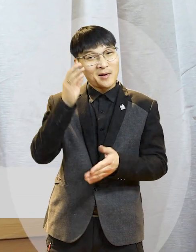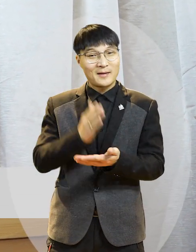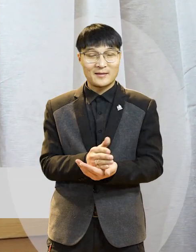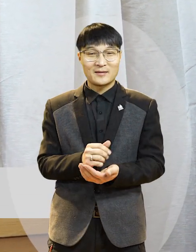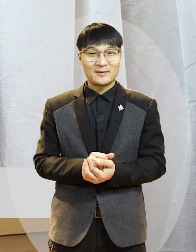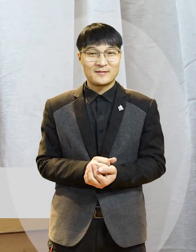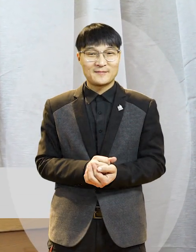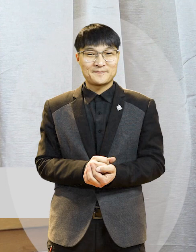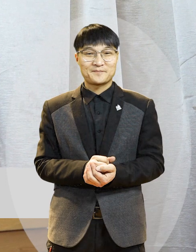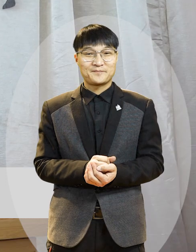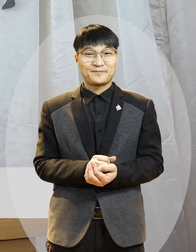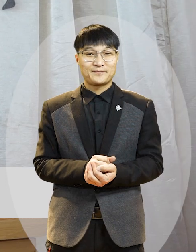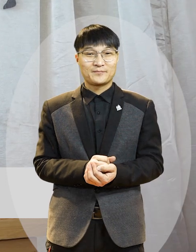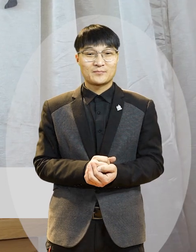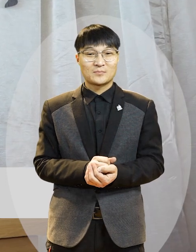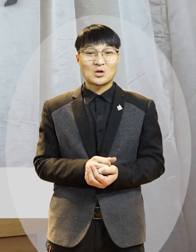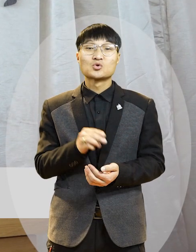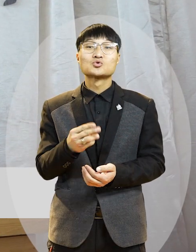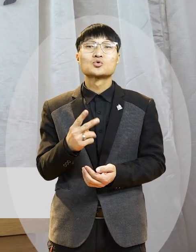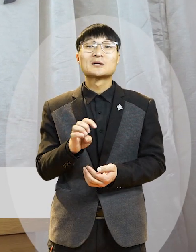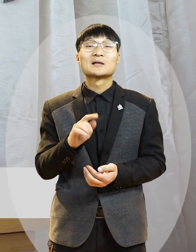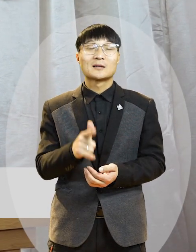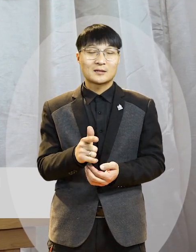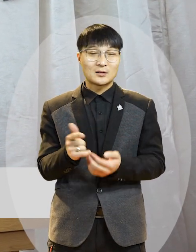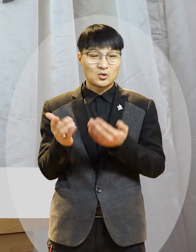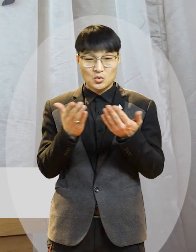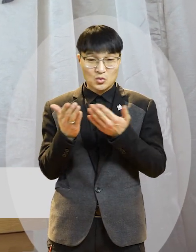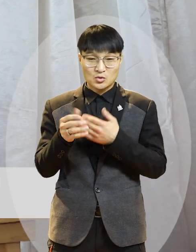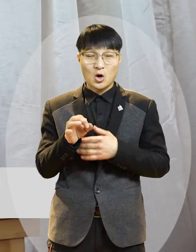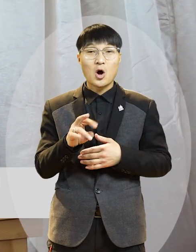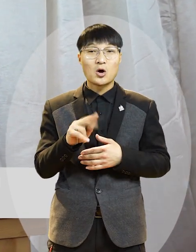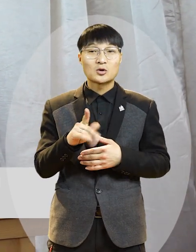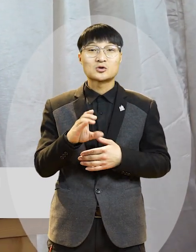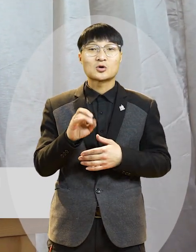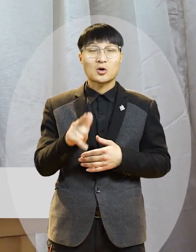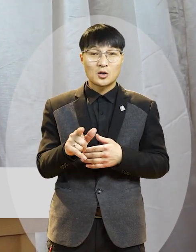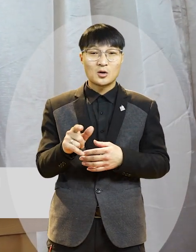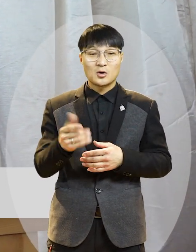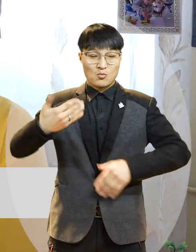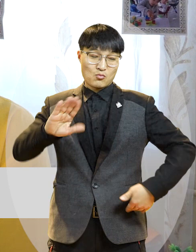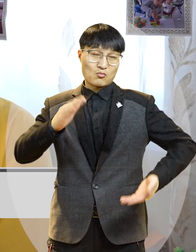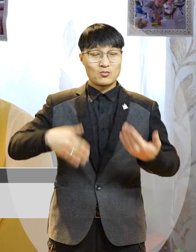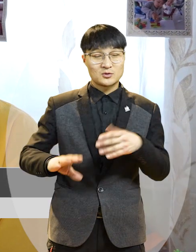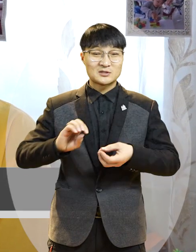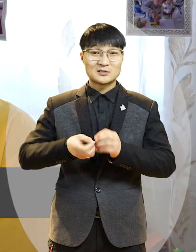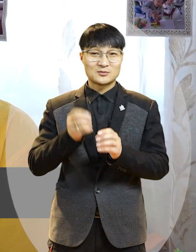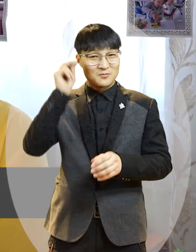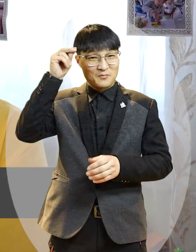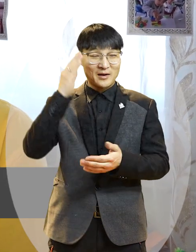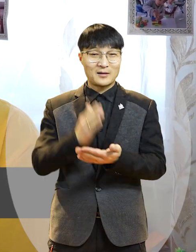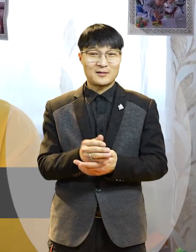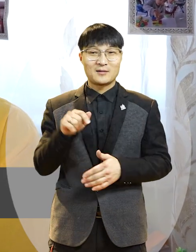дууд сурсан, дуу шүлэг энсэг бүжиг сурдаг. Энэ